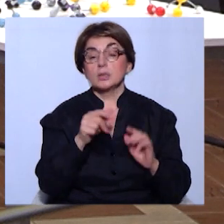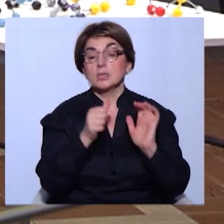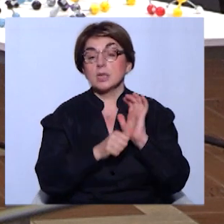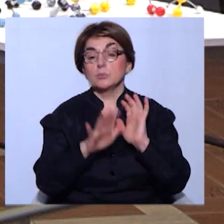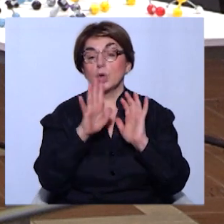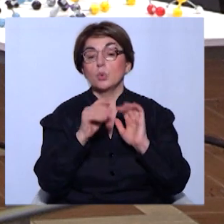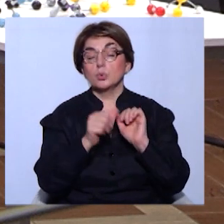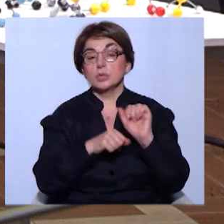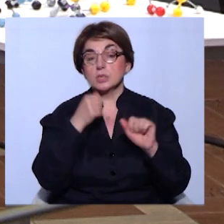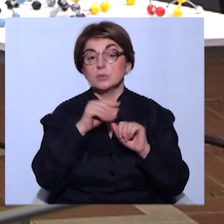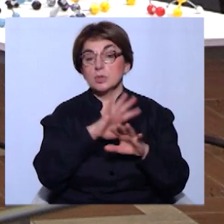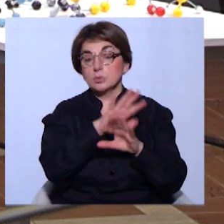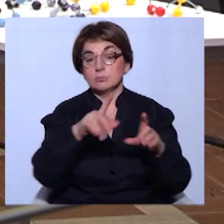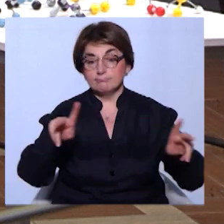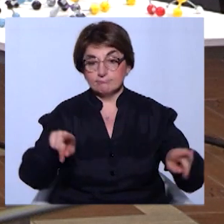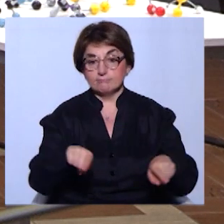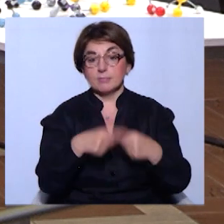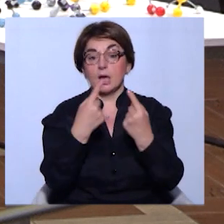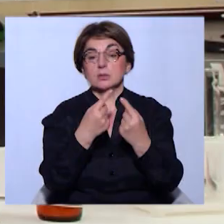მიიღება ოზონატორში.